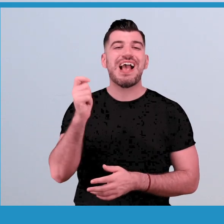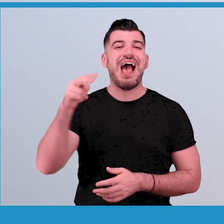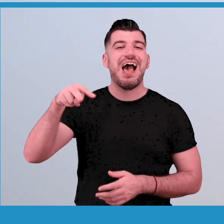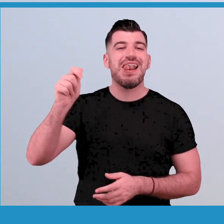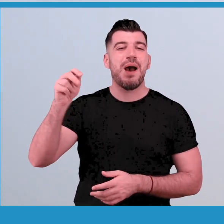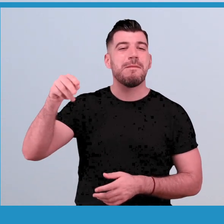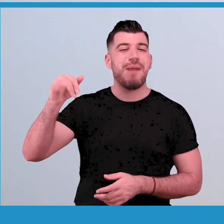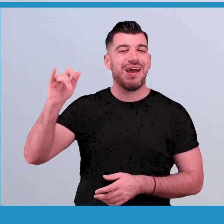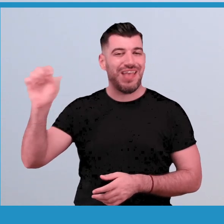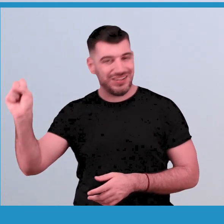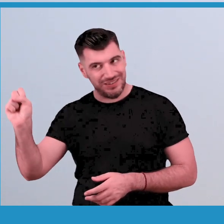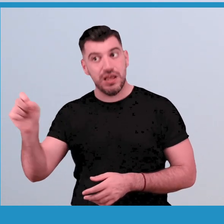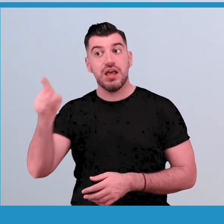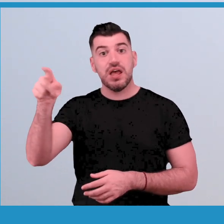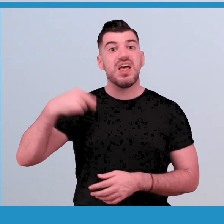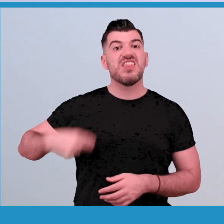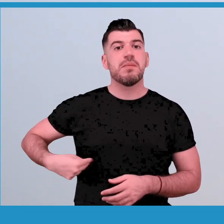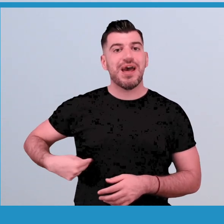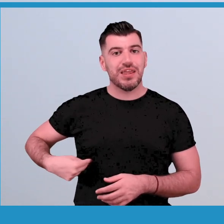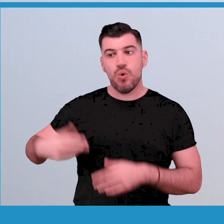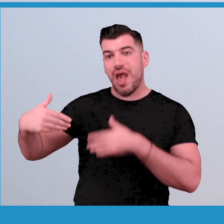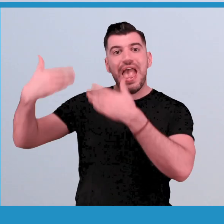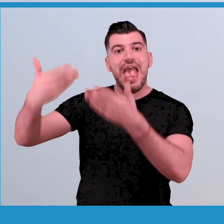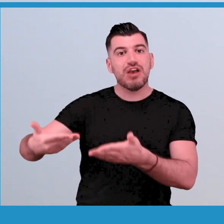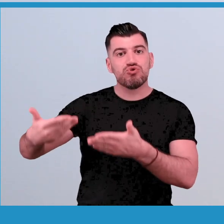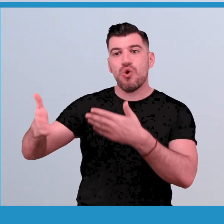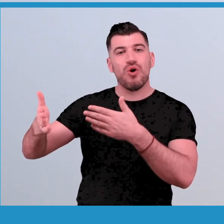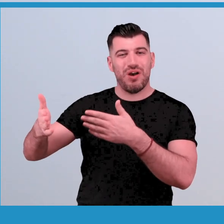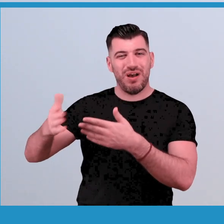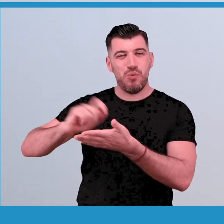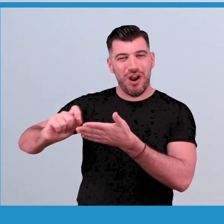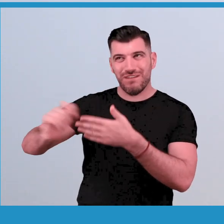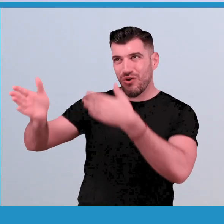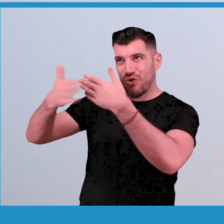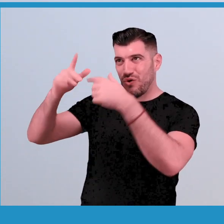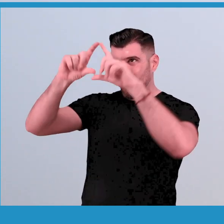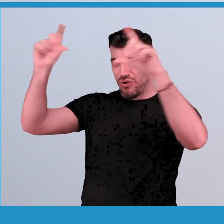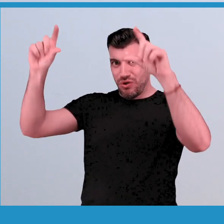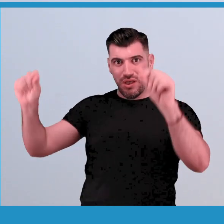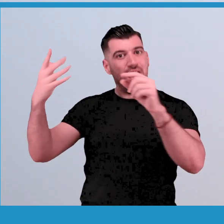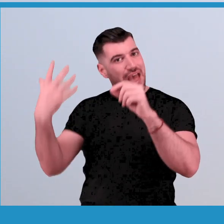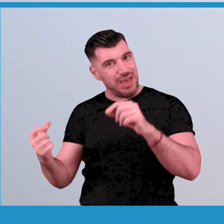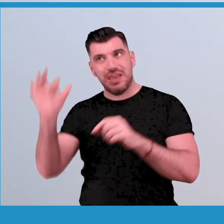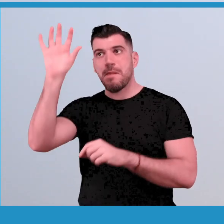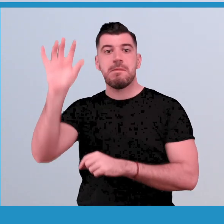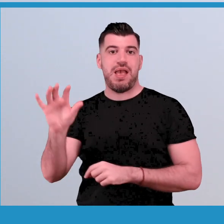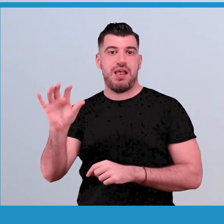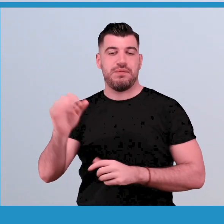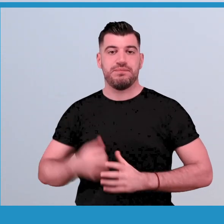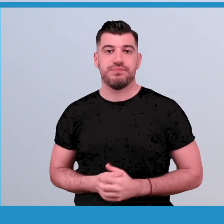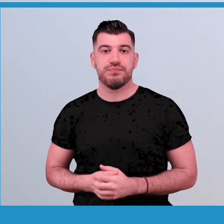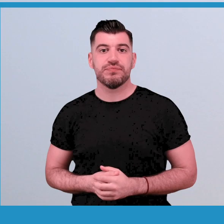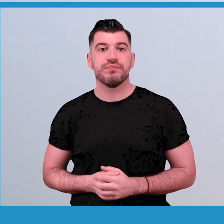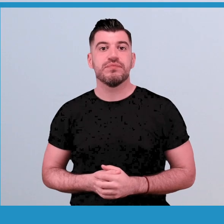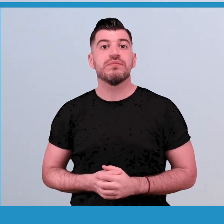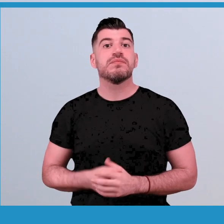πλέον στο Δημαρχείο, έξω από όλα τα γραφεία, υπάρχει γραφή Braille. Να προσθέσουμε ότι συγκροτήθηκε ομάδα